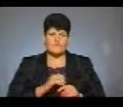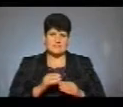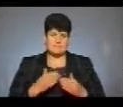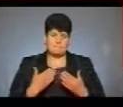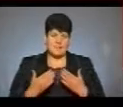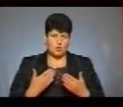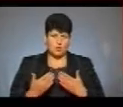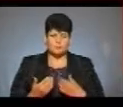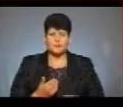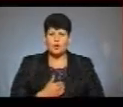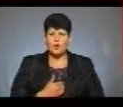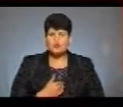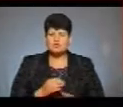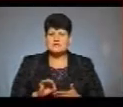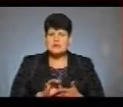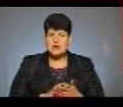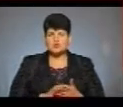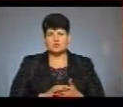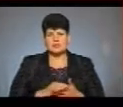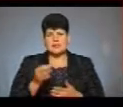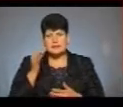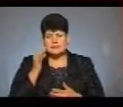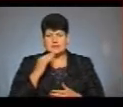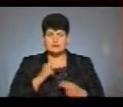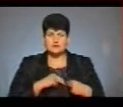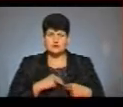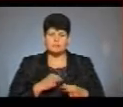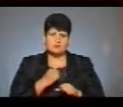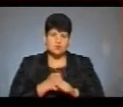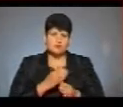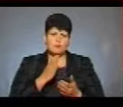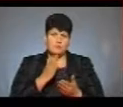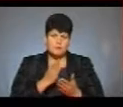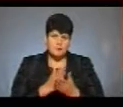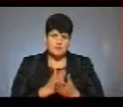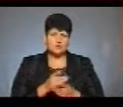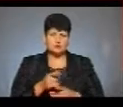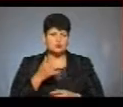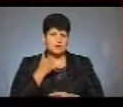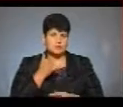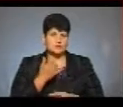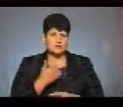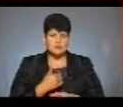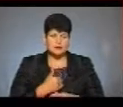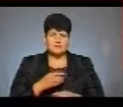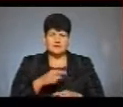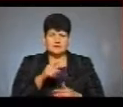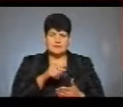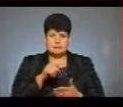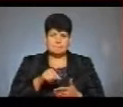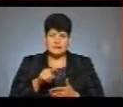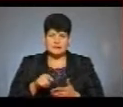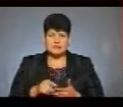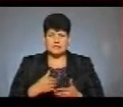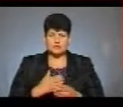вечора. І хочу одразу нагадати нашим глядачам, що ми працюємо в режимі прямого ефіру, тому телефонуйте до нас та ставте свої запитання